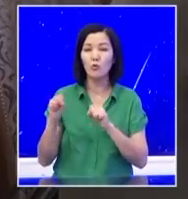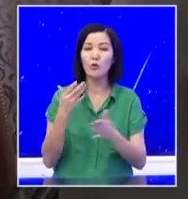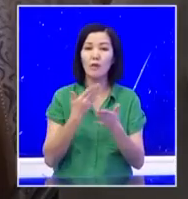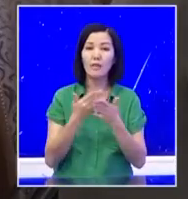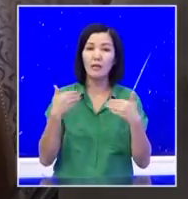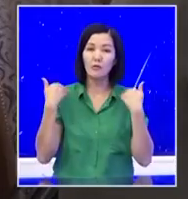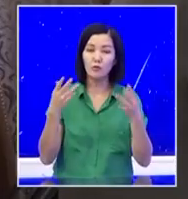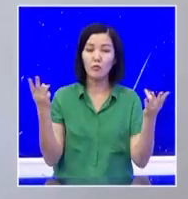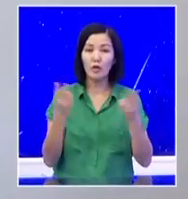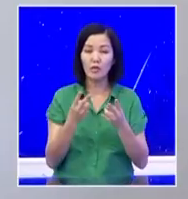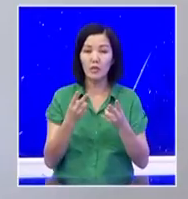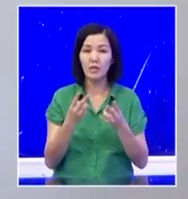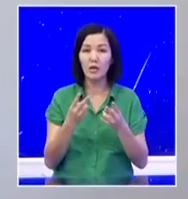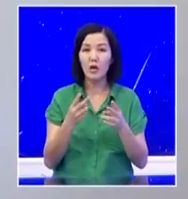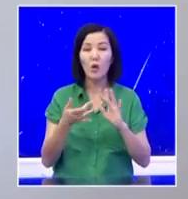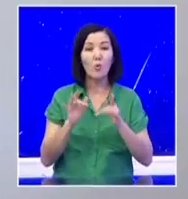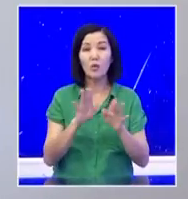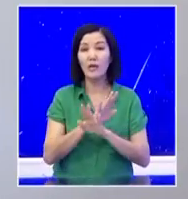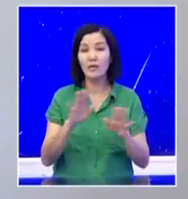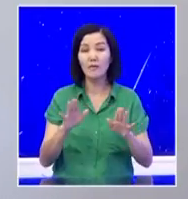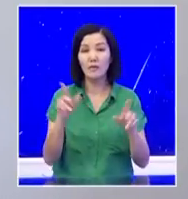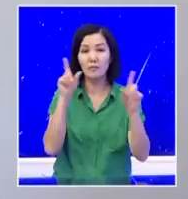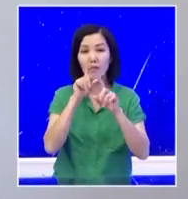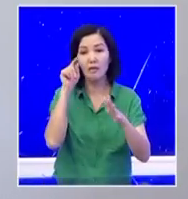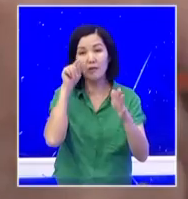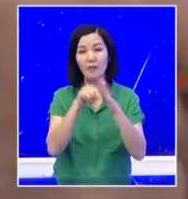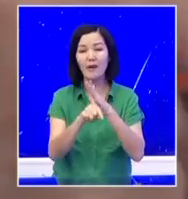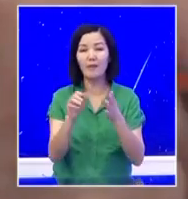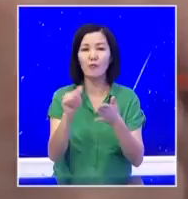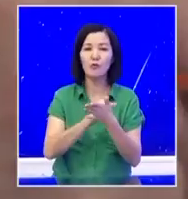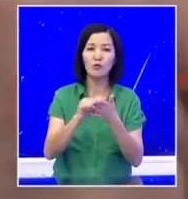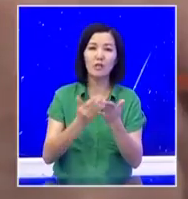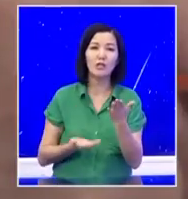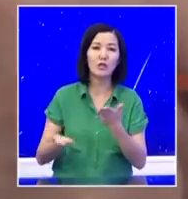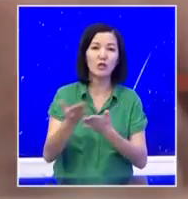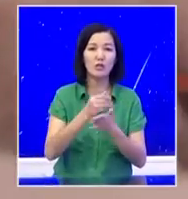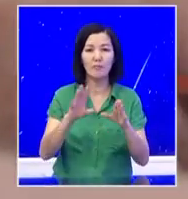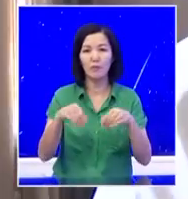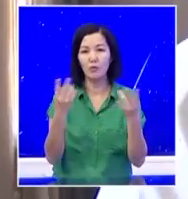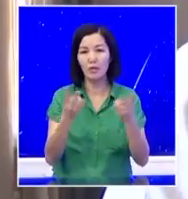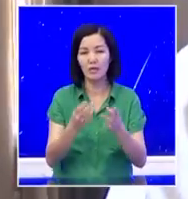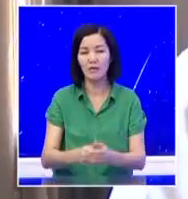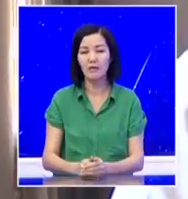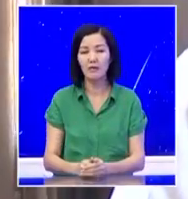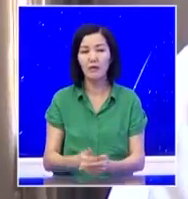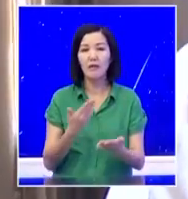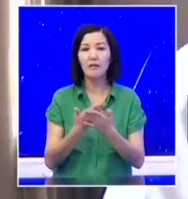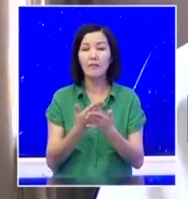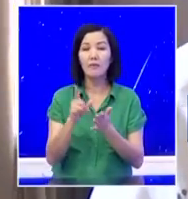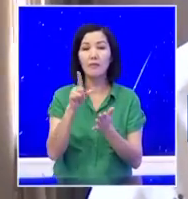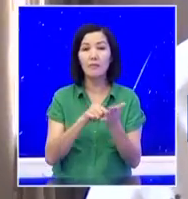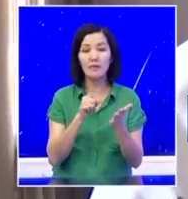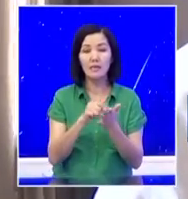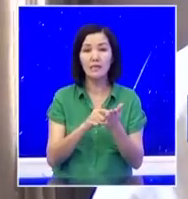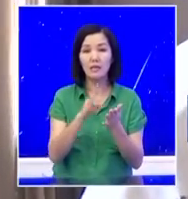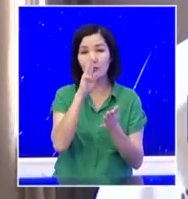ұсыну қажет. Тек бұл жолы онлайн емес, құзырлы мекемеге қағаз түрінде құжаттарды табыстау қажет. Мысалы, пенсионерлер пенсия